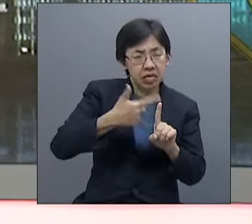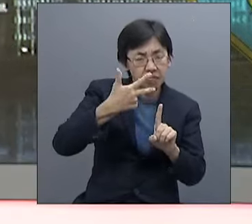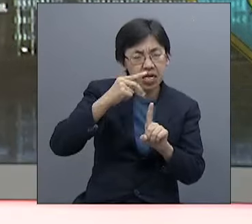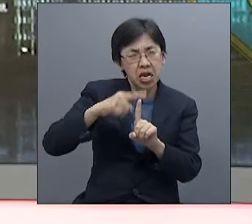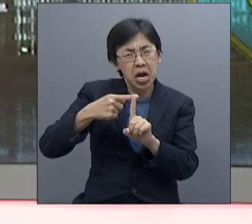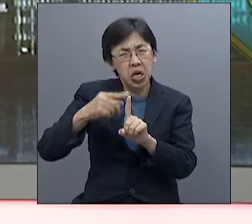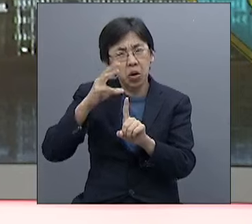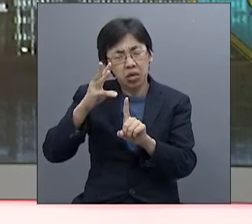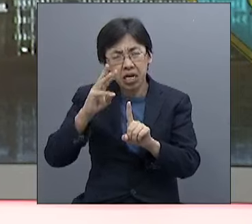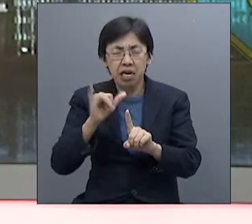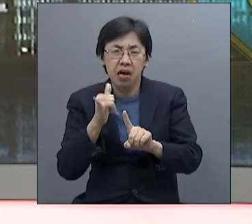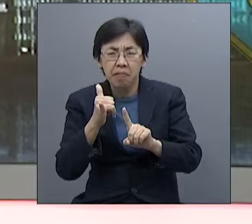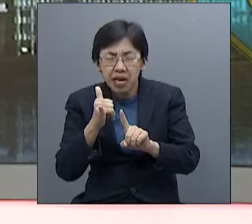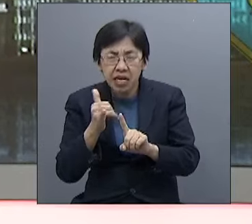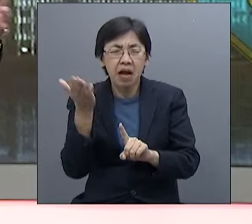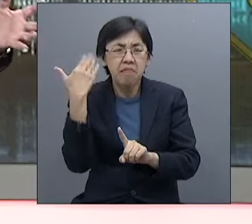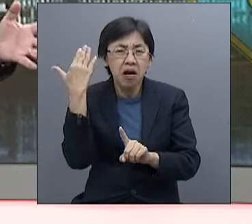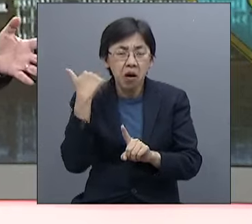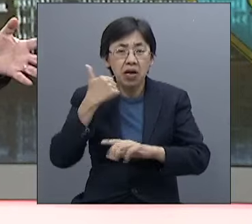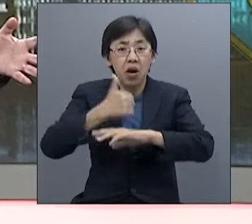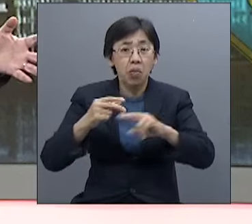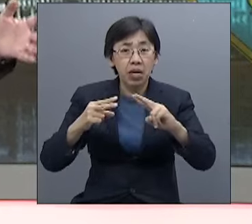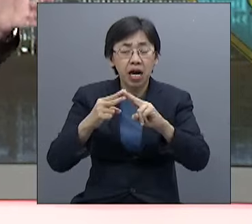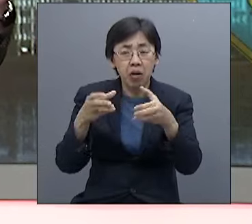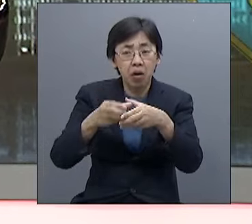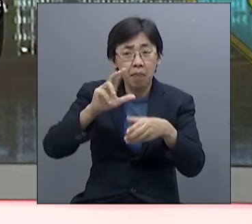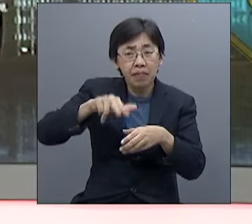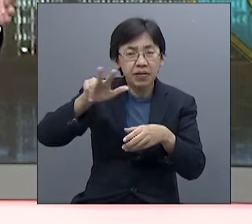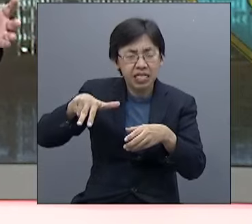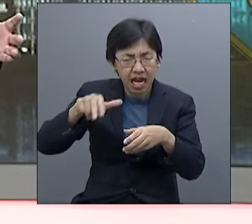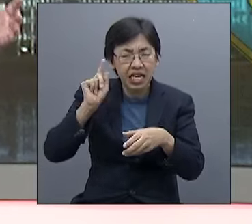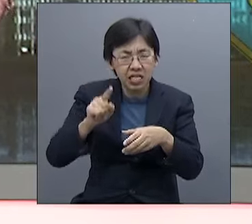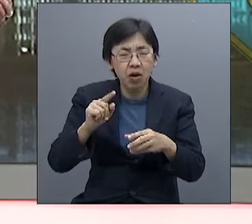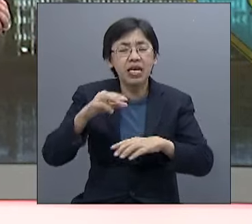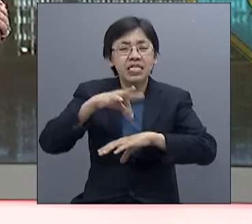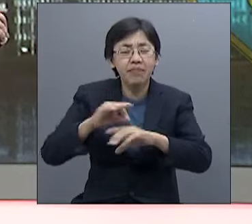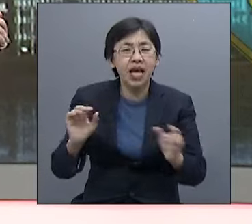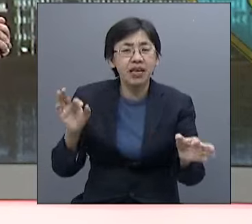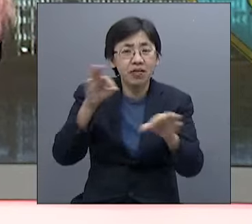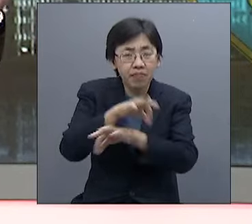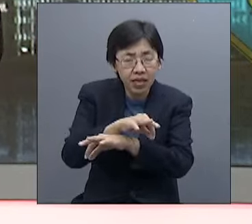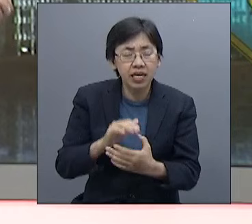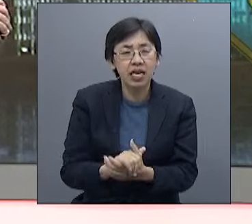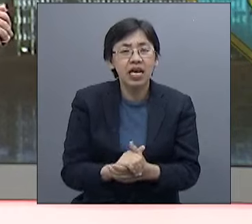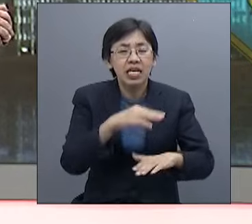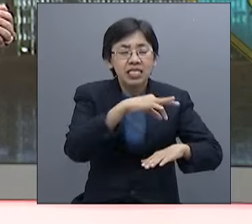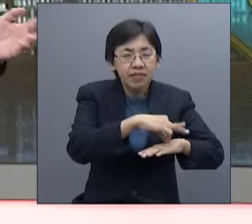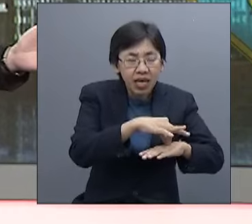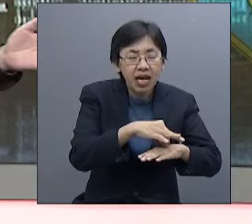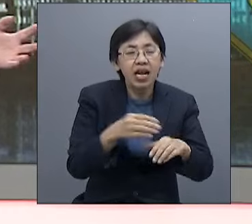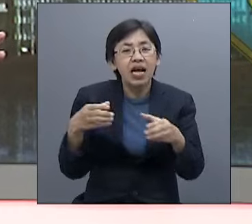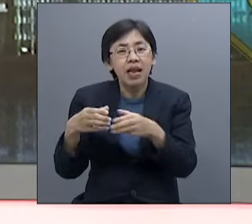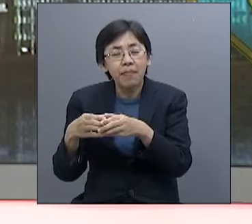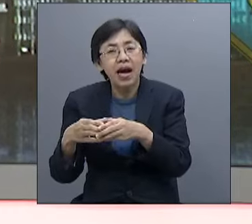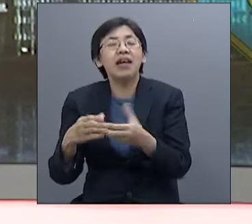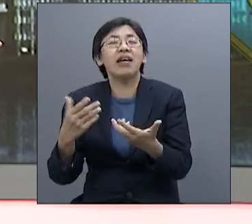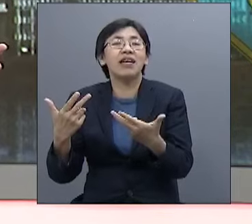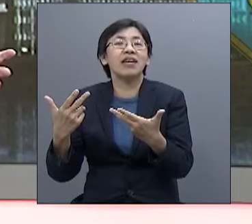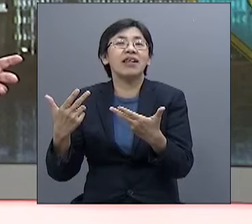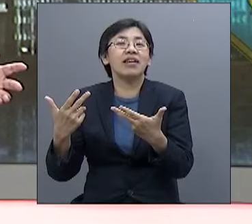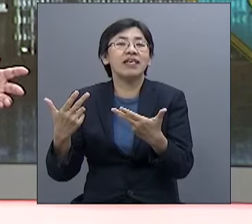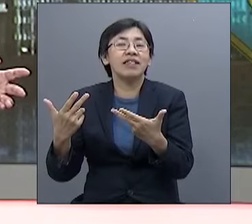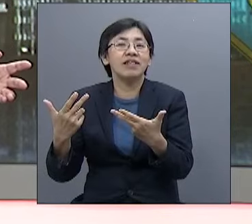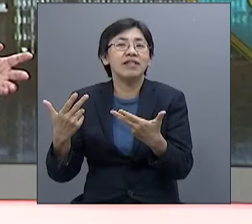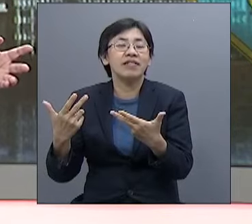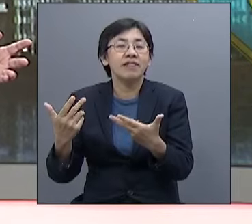เหตุผลที่ติดค้างโควต้ารัฐมนตรีของพรรคเพื่อไทยและพลังประชารัฐพรรคละ1ตำแหน่งเอาไว้อิงแพทองธารชินวั